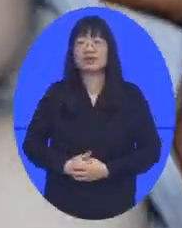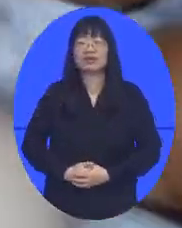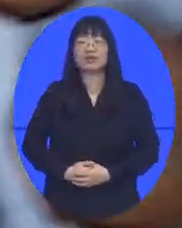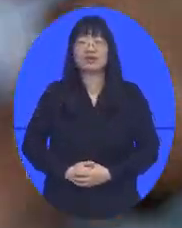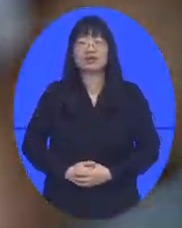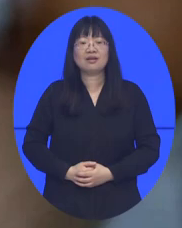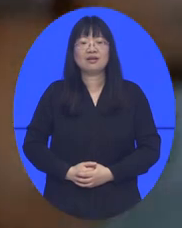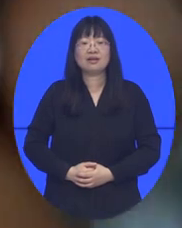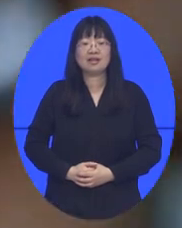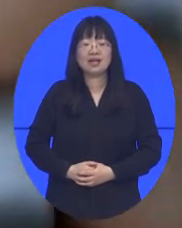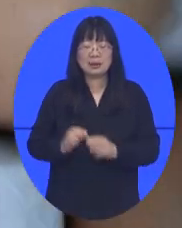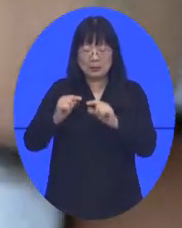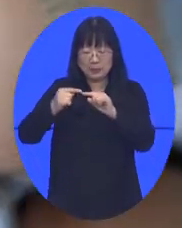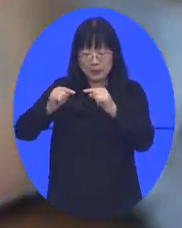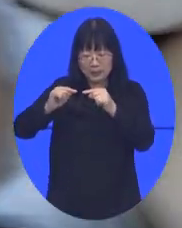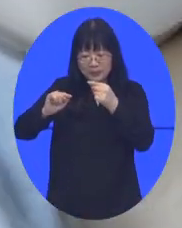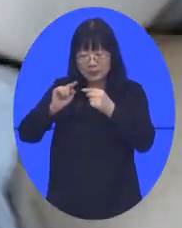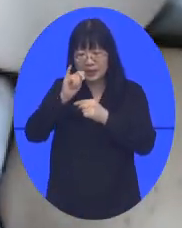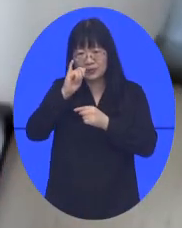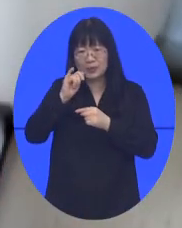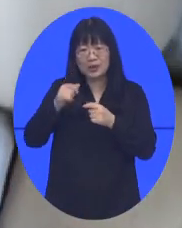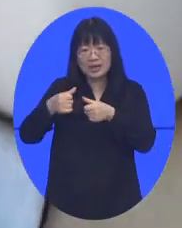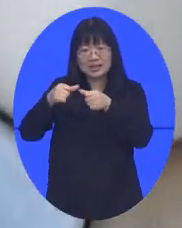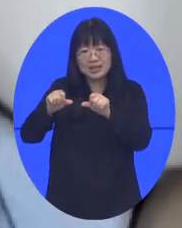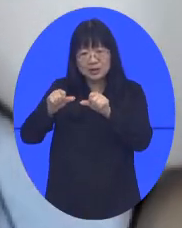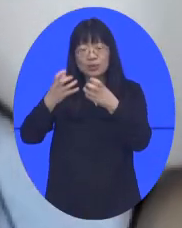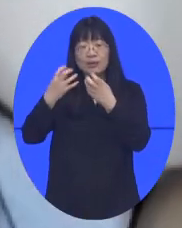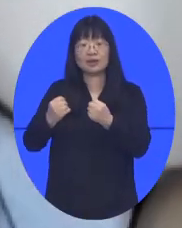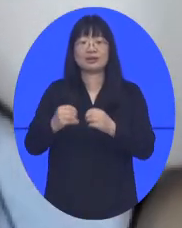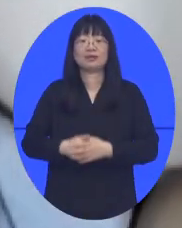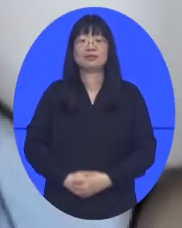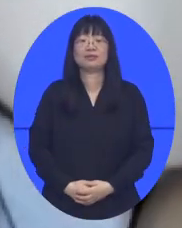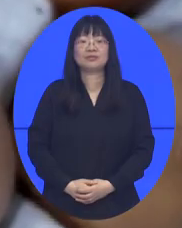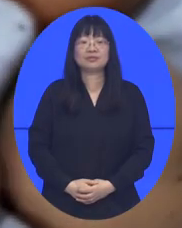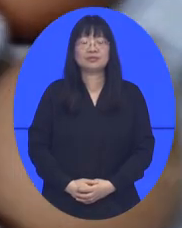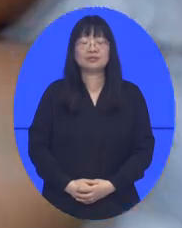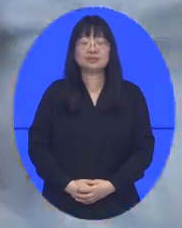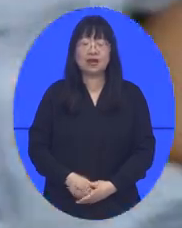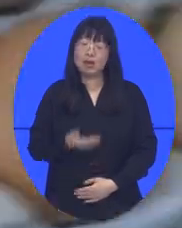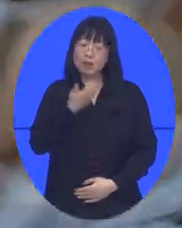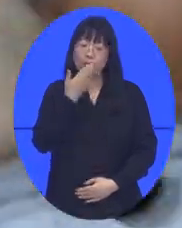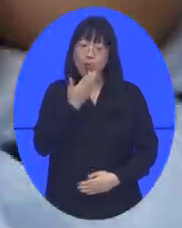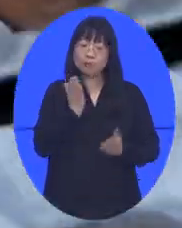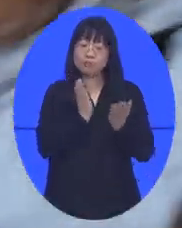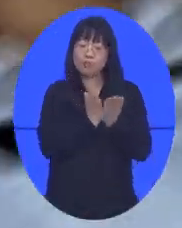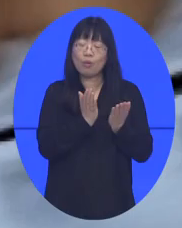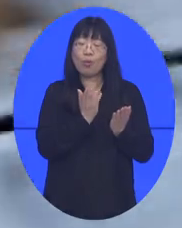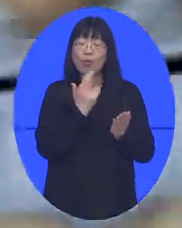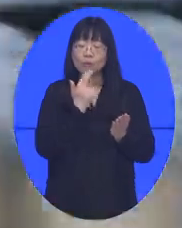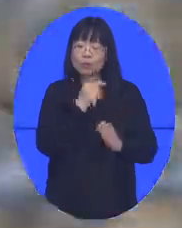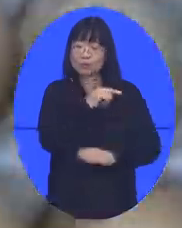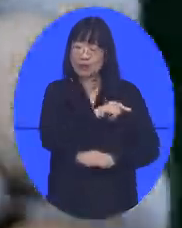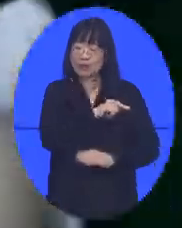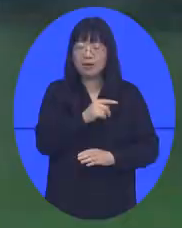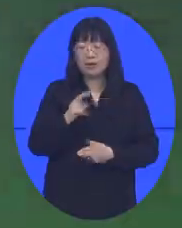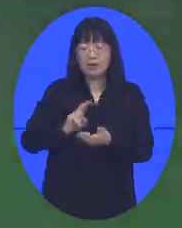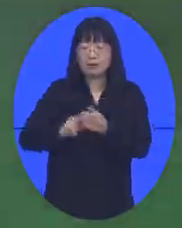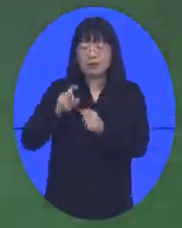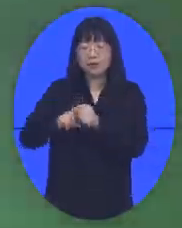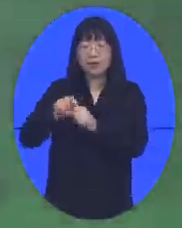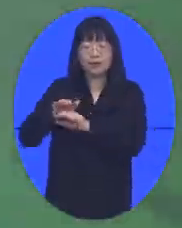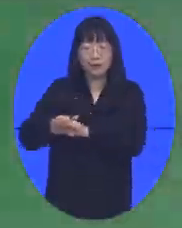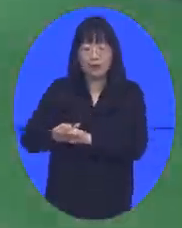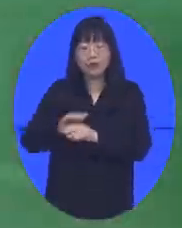않습니다. 군데군데 금이가 있고 아예 깨진 것도 적지 않습니다. 식용에 적합하지 않은 달걀을 판매 목적으로